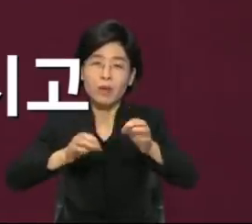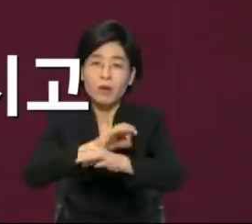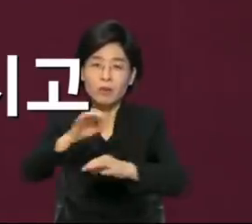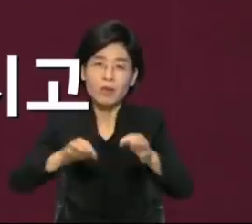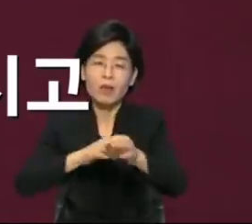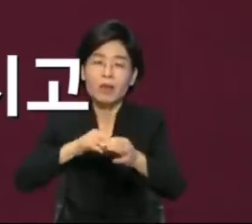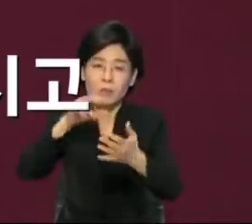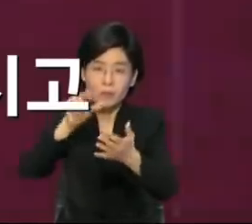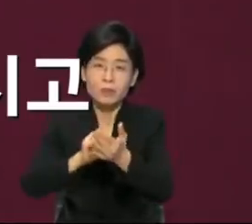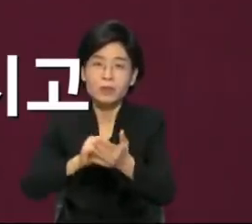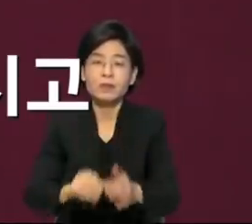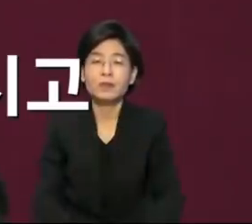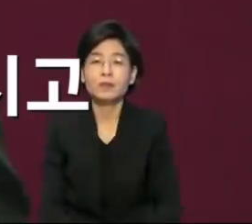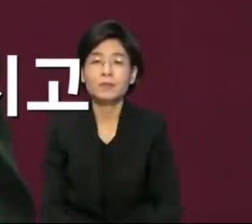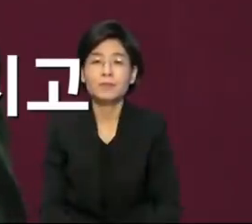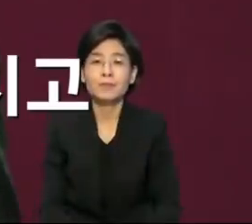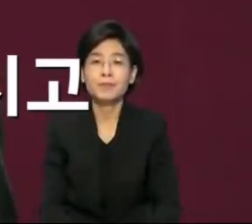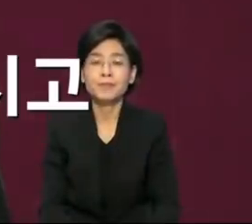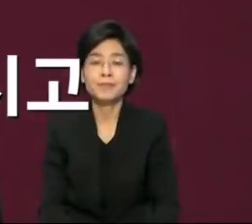특히